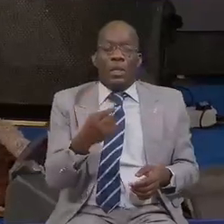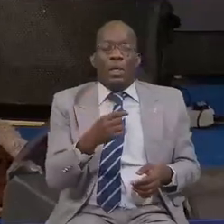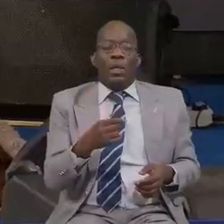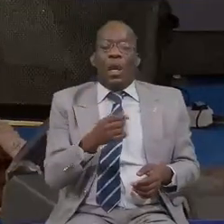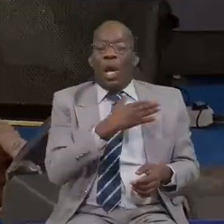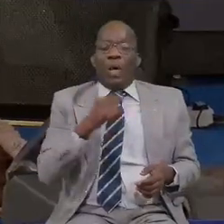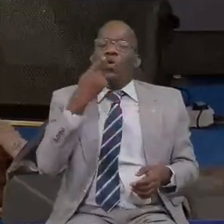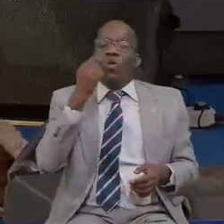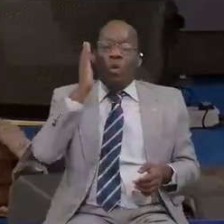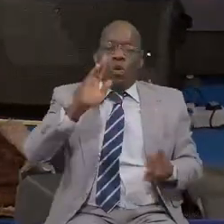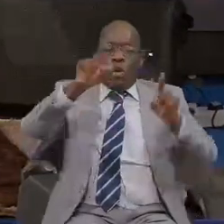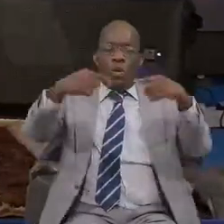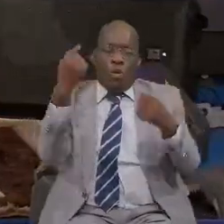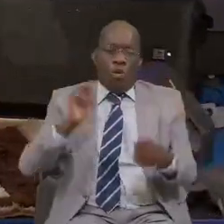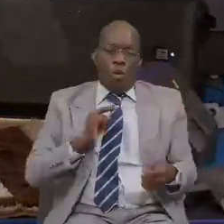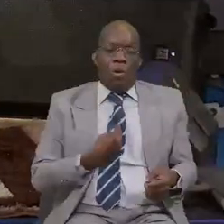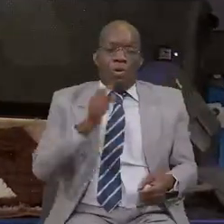répondis, me voici,